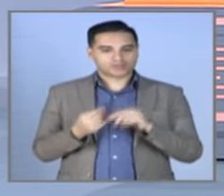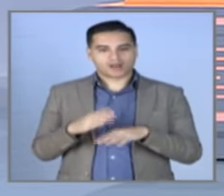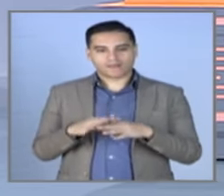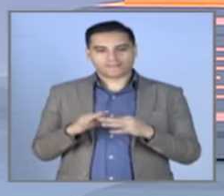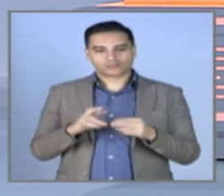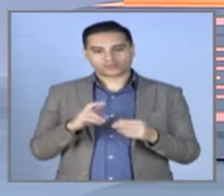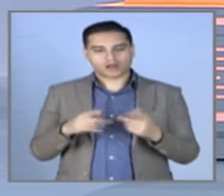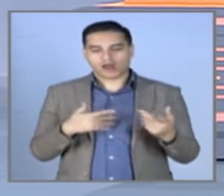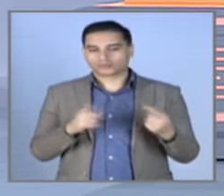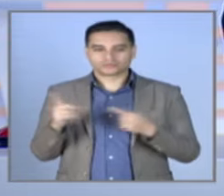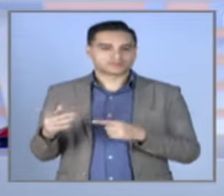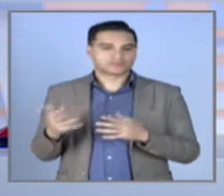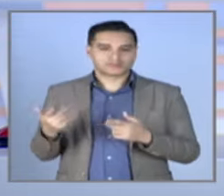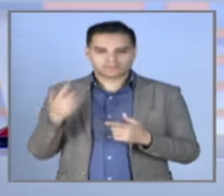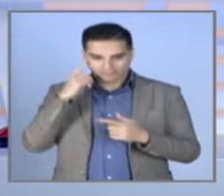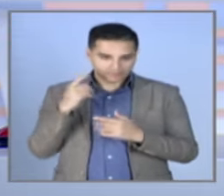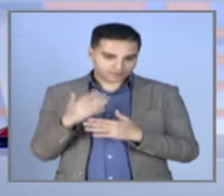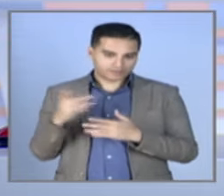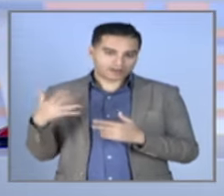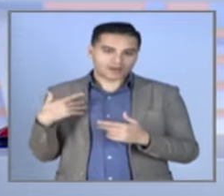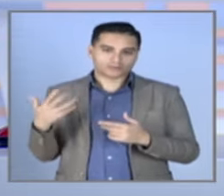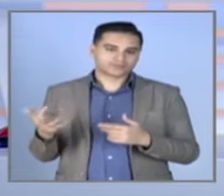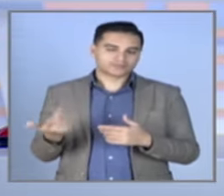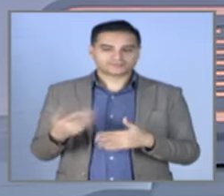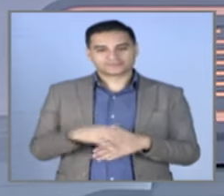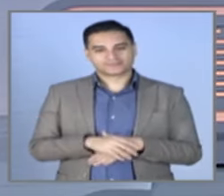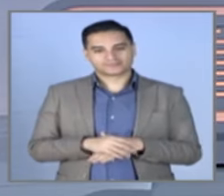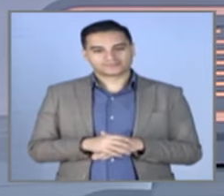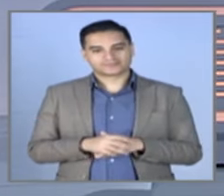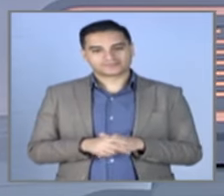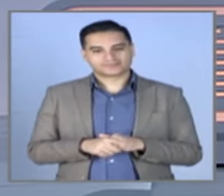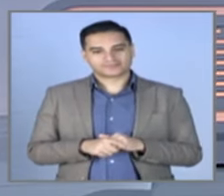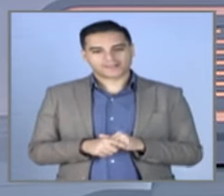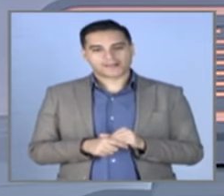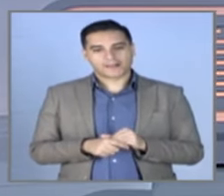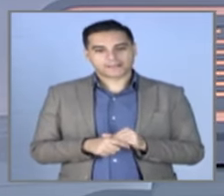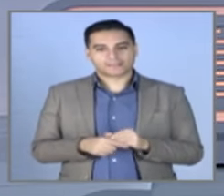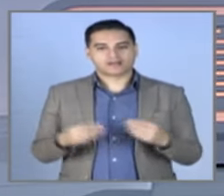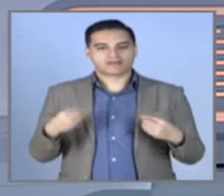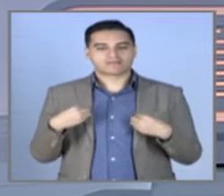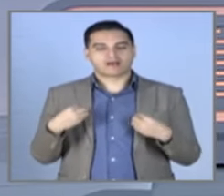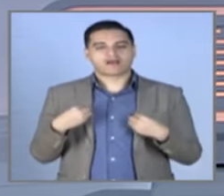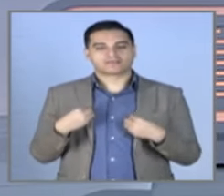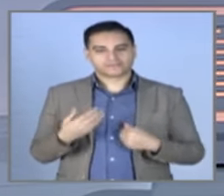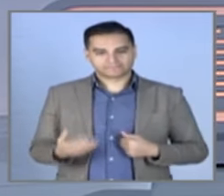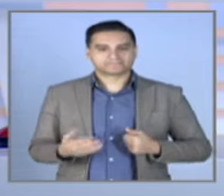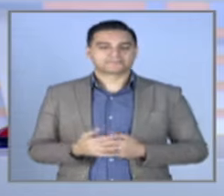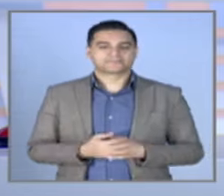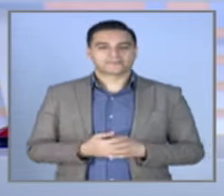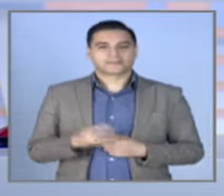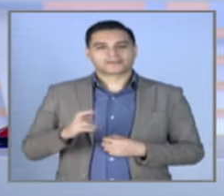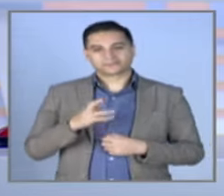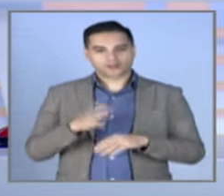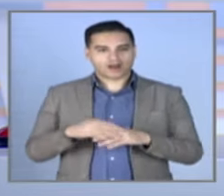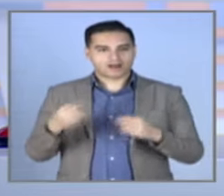طه هم اللي يختاروا ان شاء الله هم اللي يختاروا عئله طه تختاروا ايه رياضه رياضه سؤال